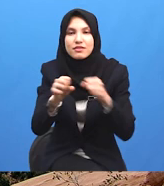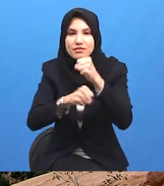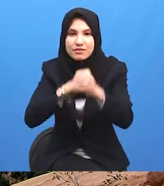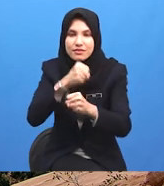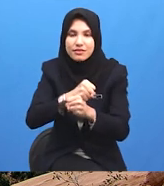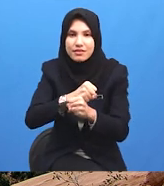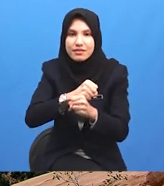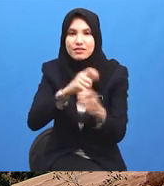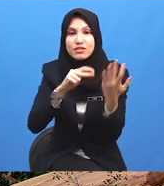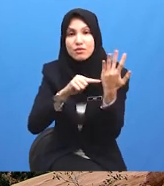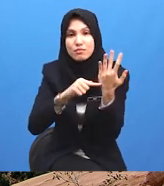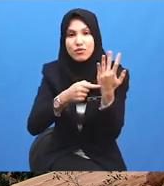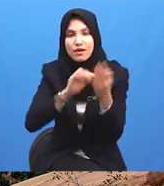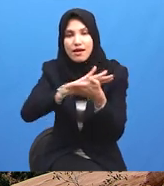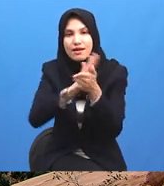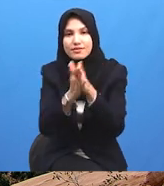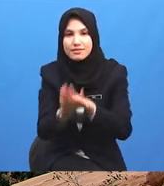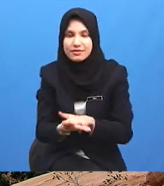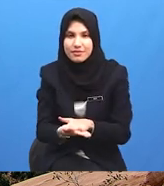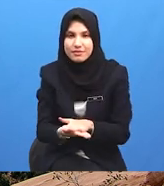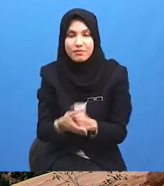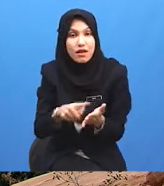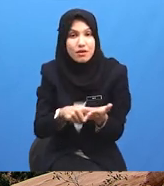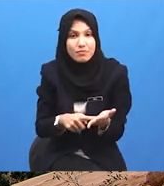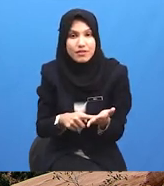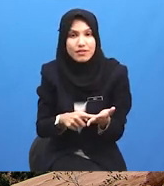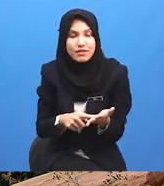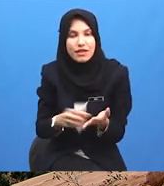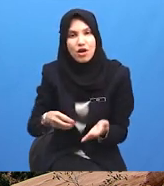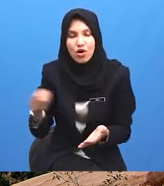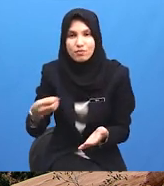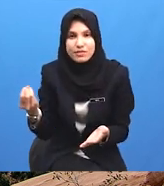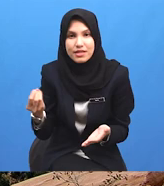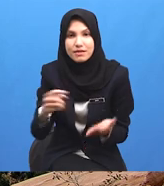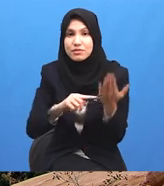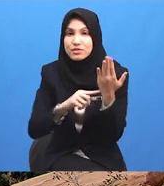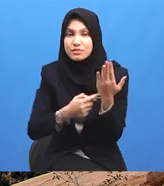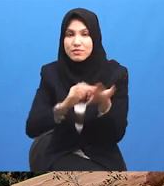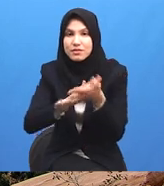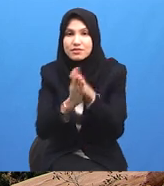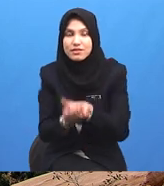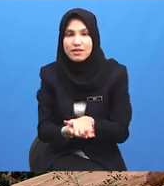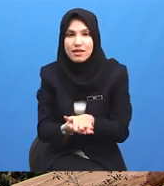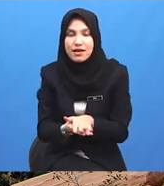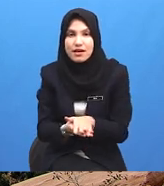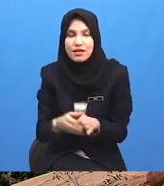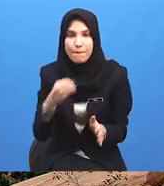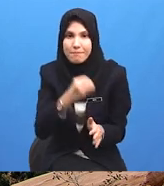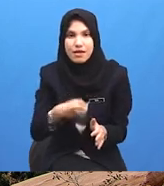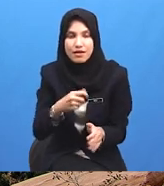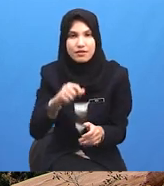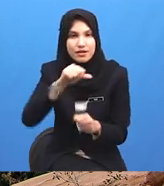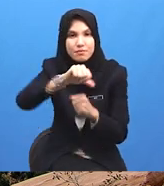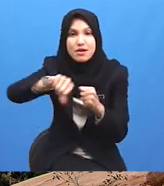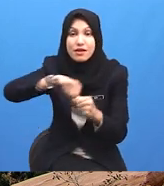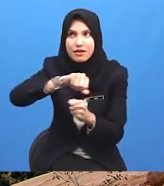satelit semula jadi? Satelit semula jadi adalah objek semula jadi yang beredar mengelilingi